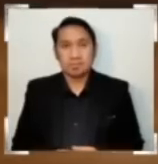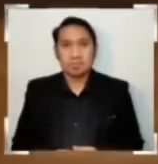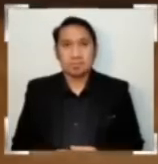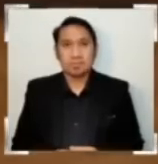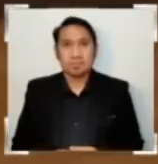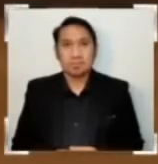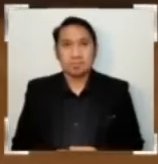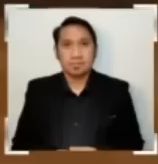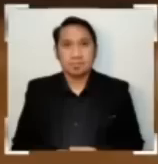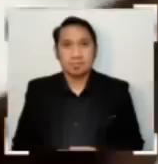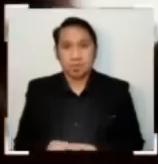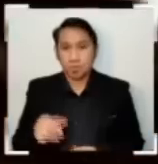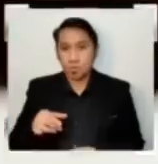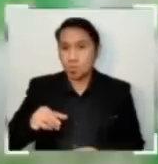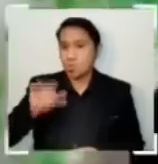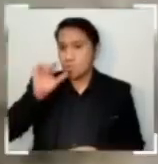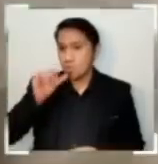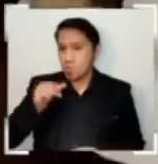Shot, ununa.